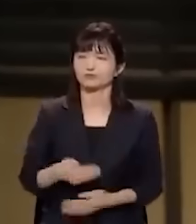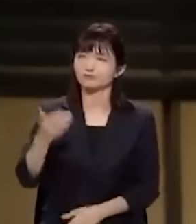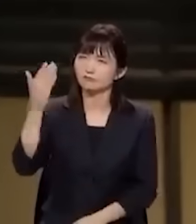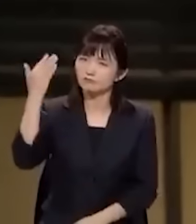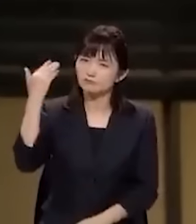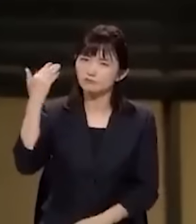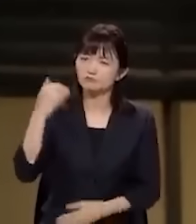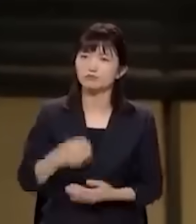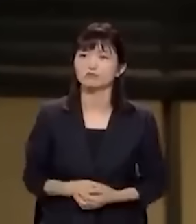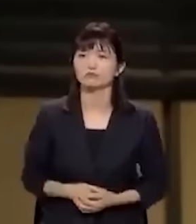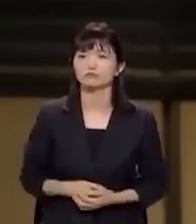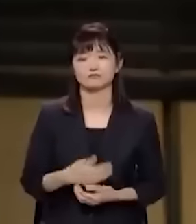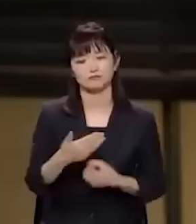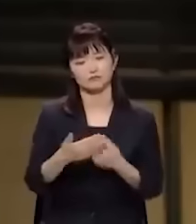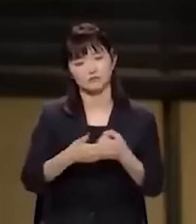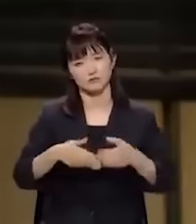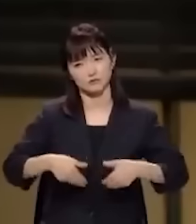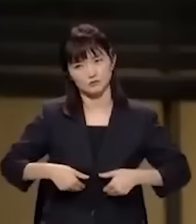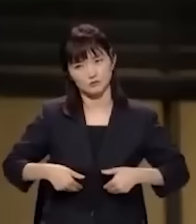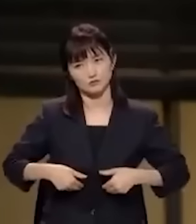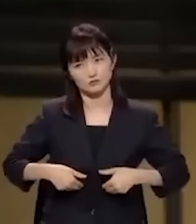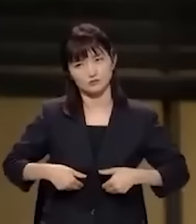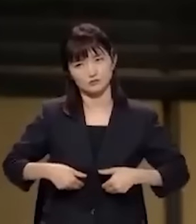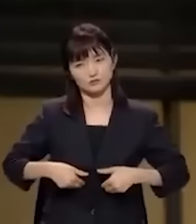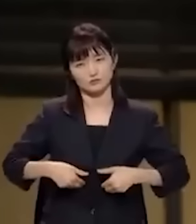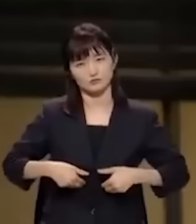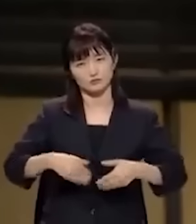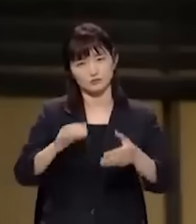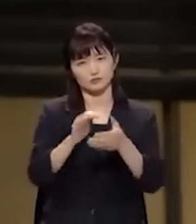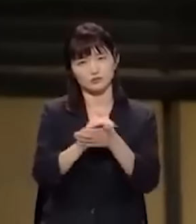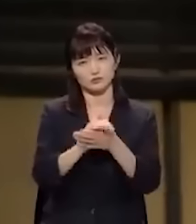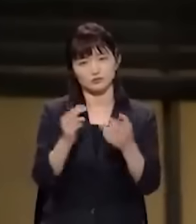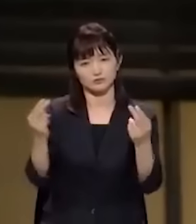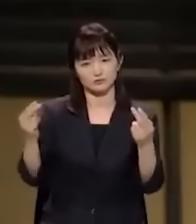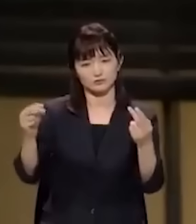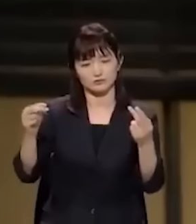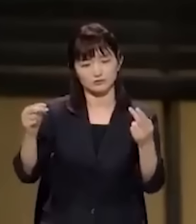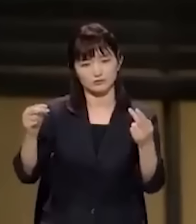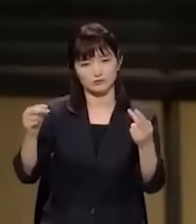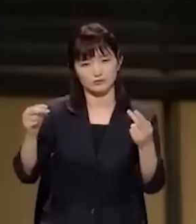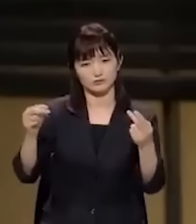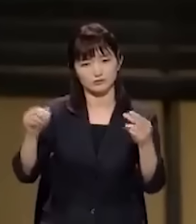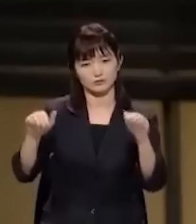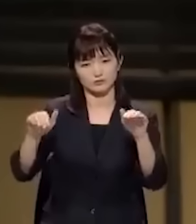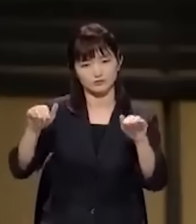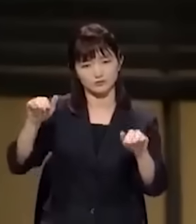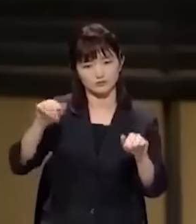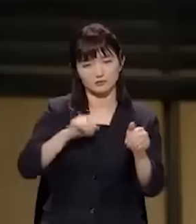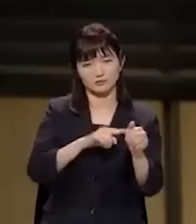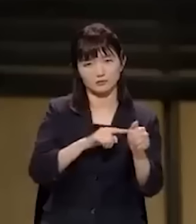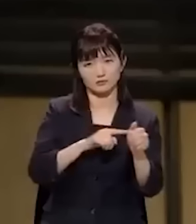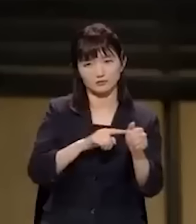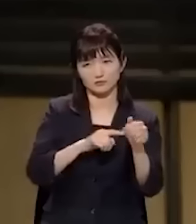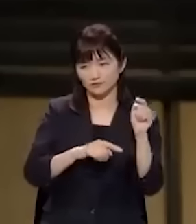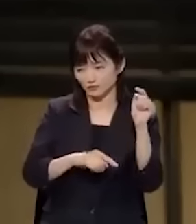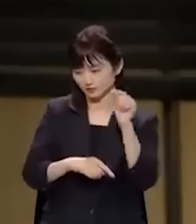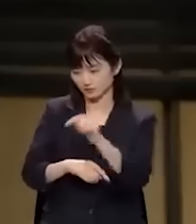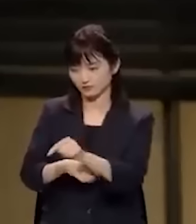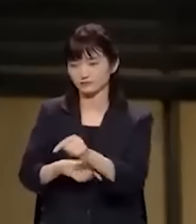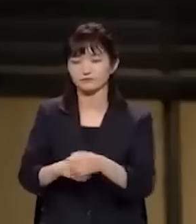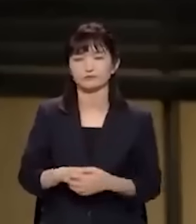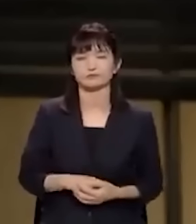전부터 도움이 필요하거나 또래가 좀 느린 아이들이 수소문에서 찾아오던 그런 학교로 좀 유명했다라고 하고요 특히 이제